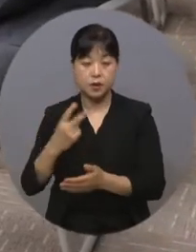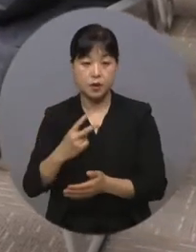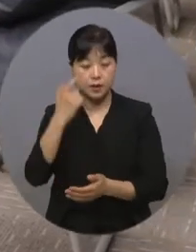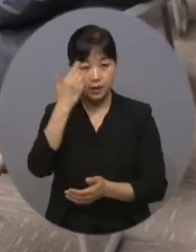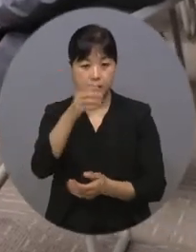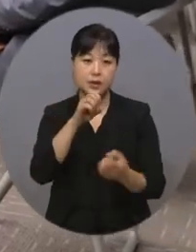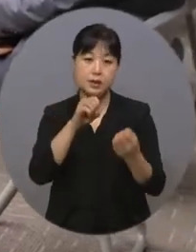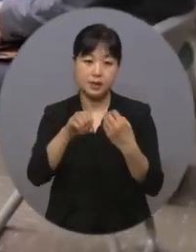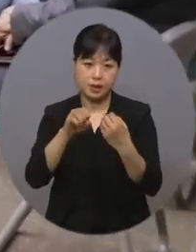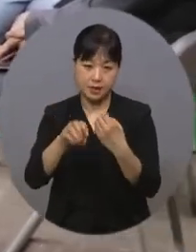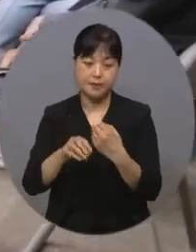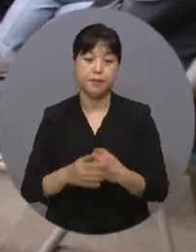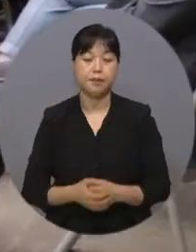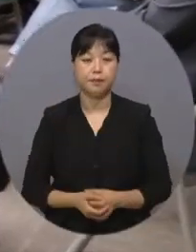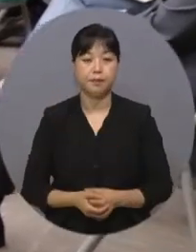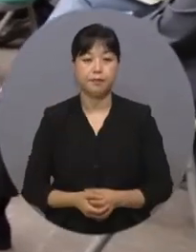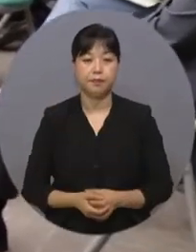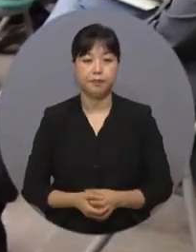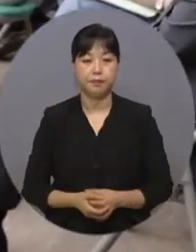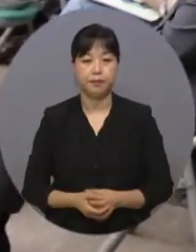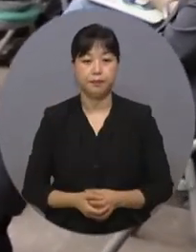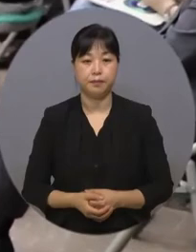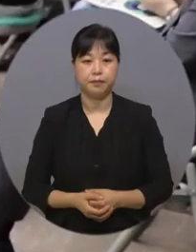질의응답 시간이 이어졌습니다.